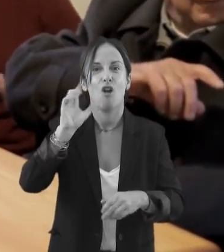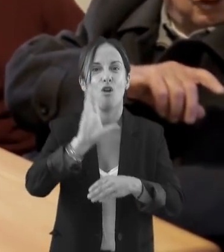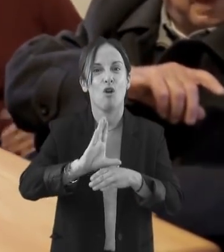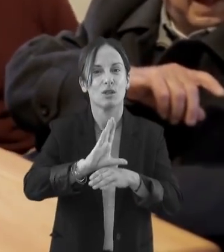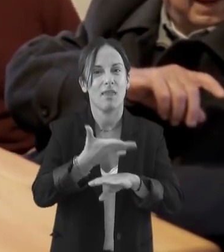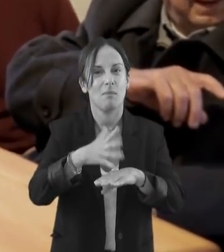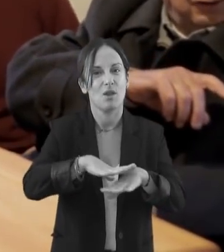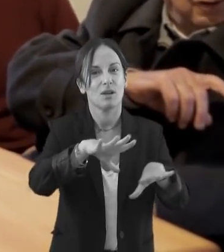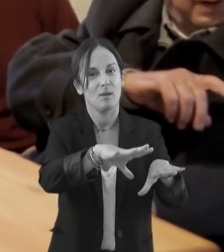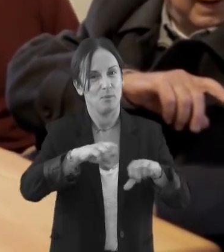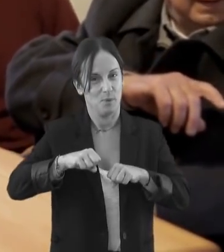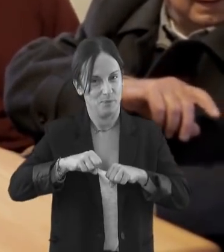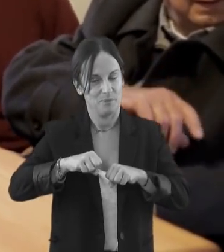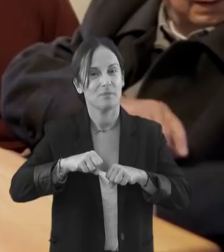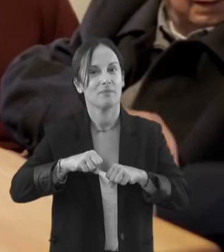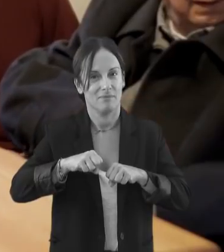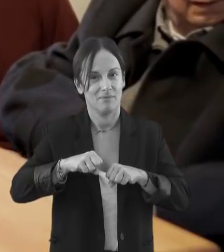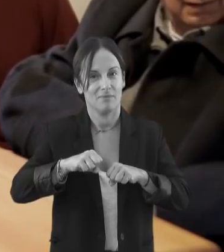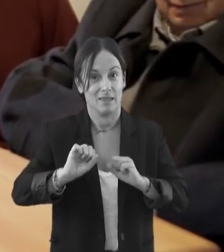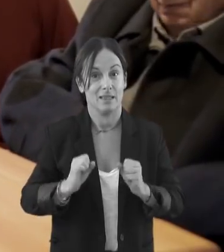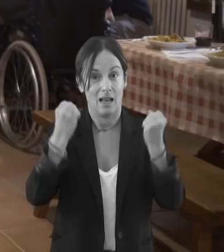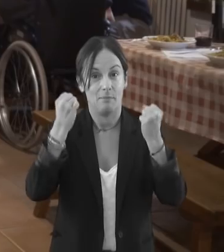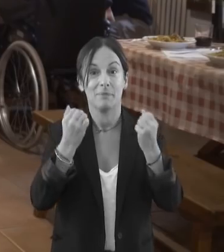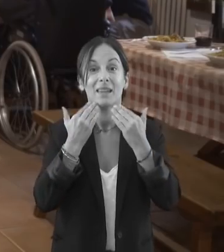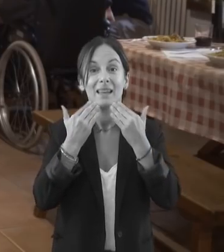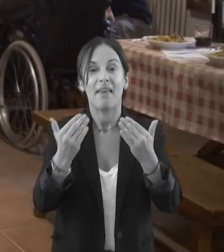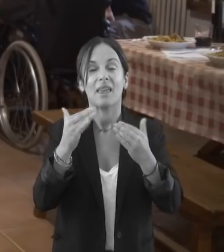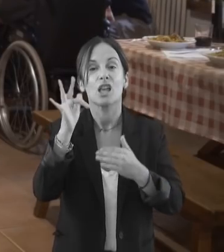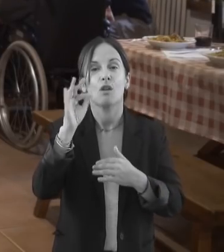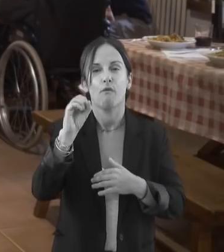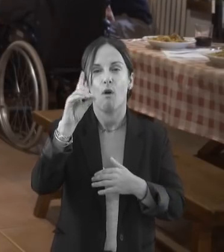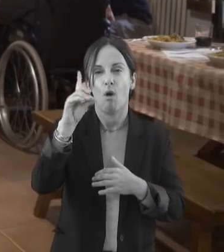unes amistats, un bon ambient que ha durat en el temps. Que no se rompen.